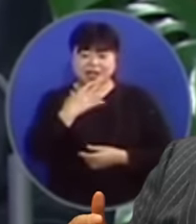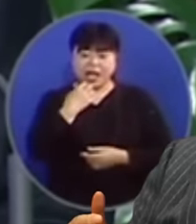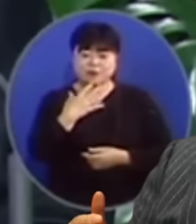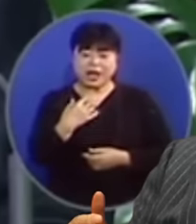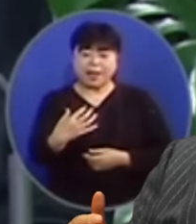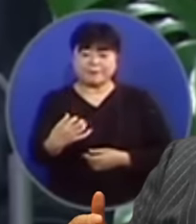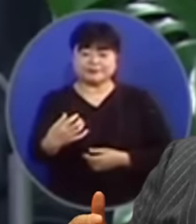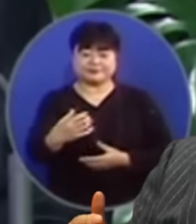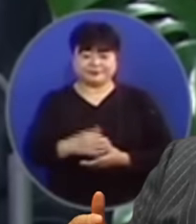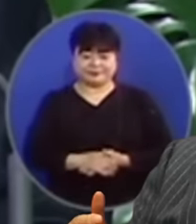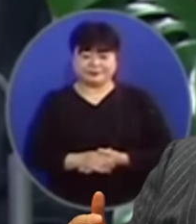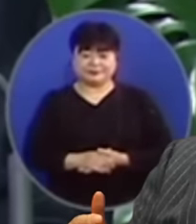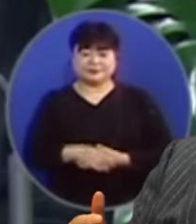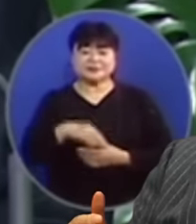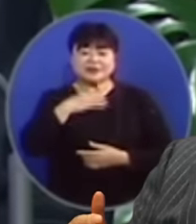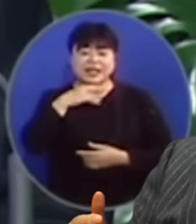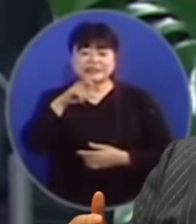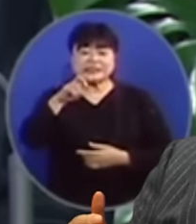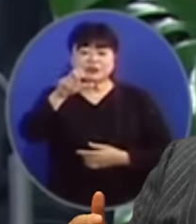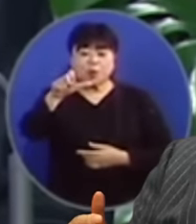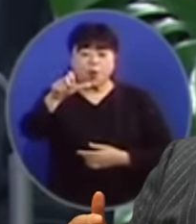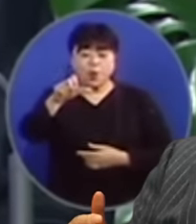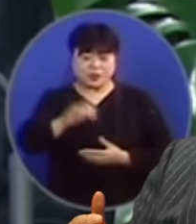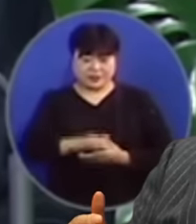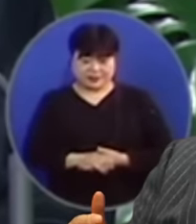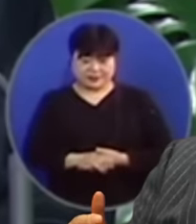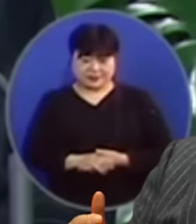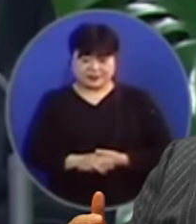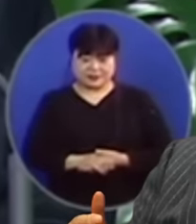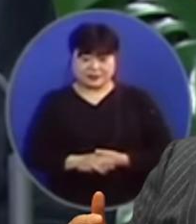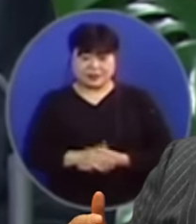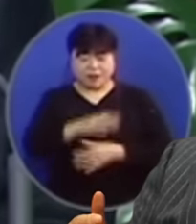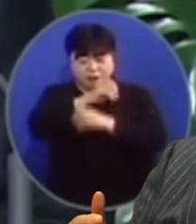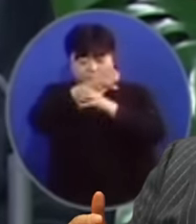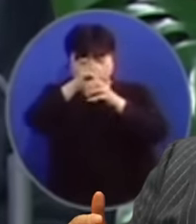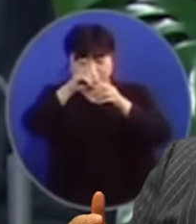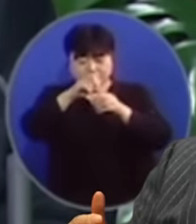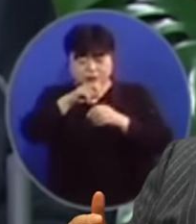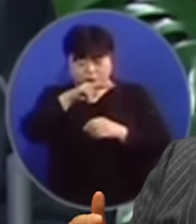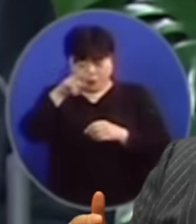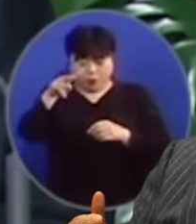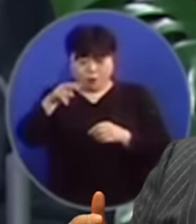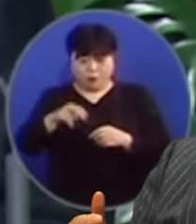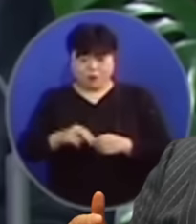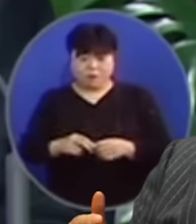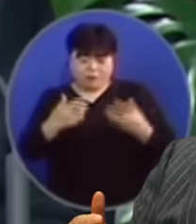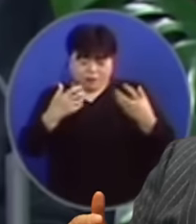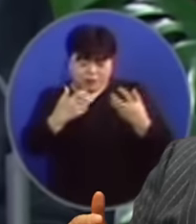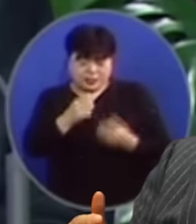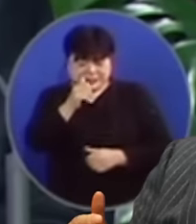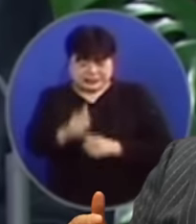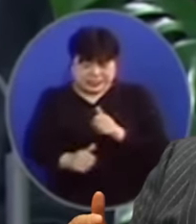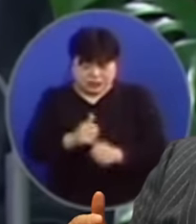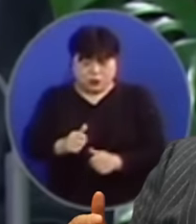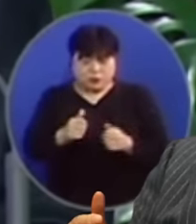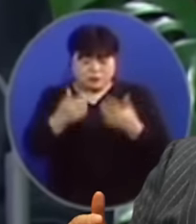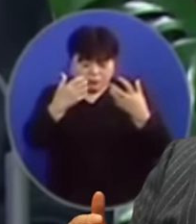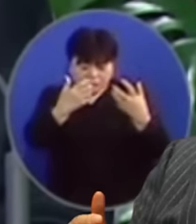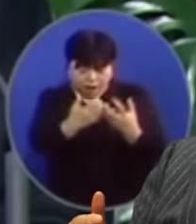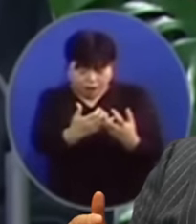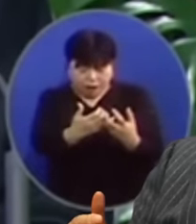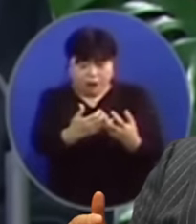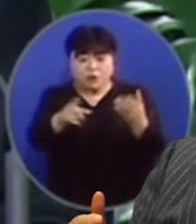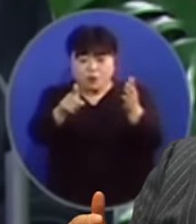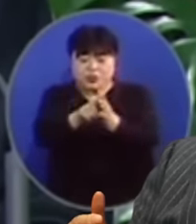아브라함은 나이가 75이지만은 별들을 바라보고 자손이 별들처럼 많은 것을 믿게